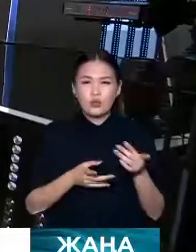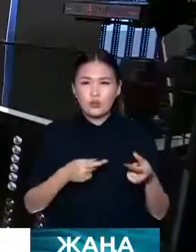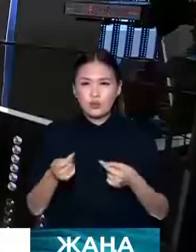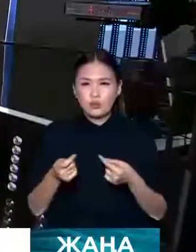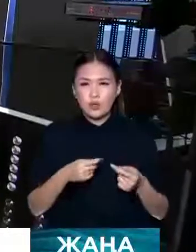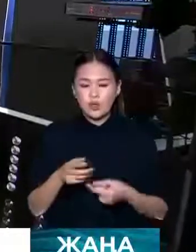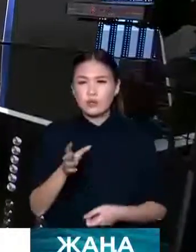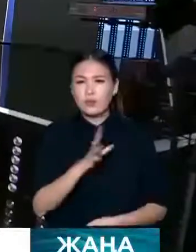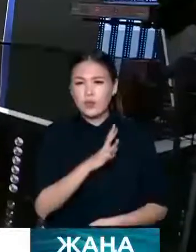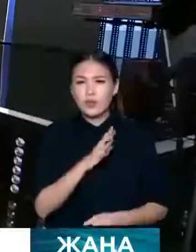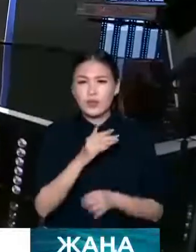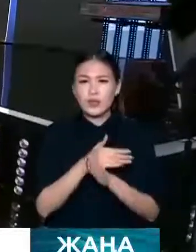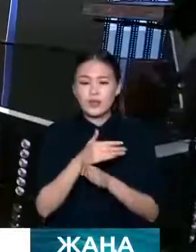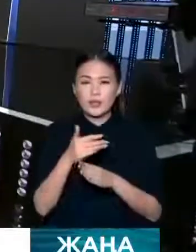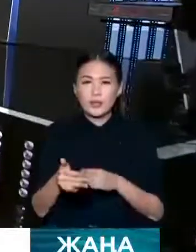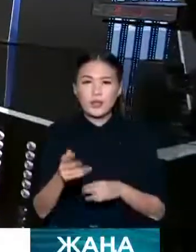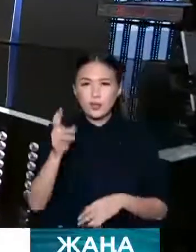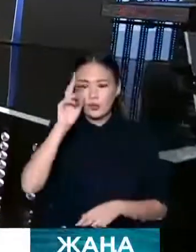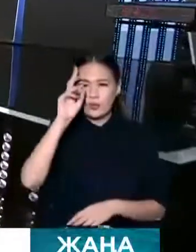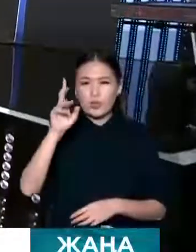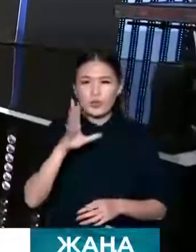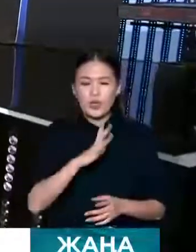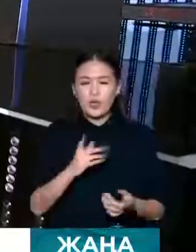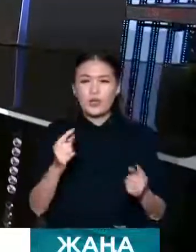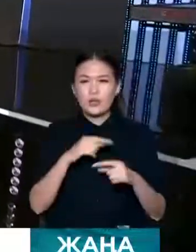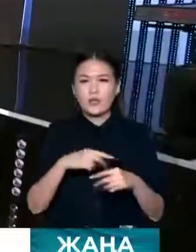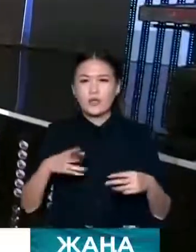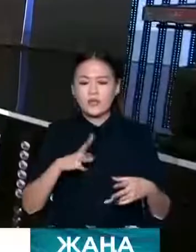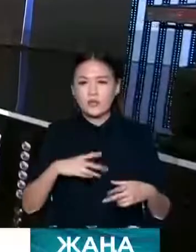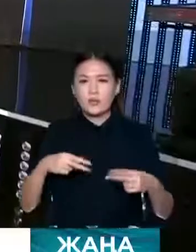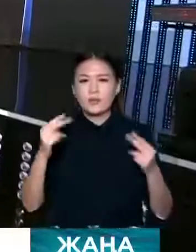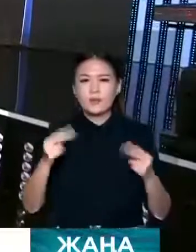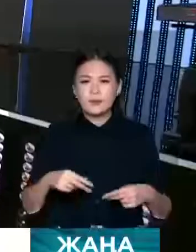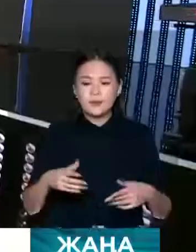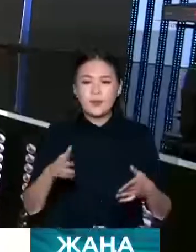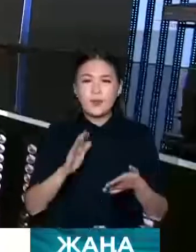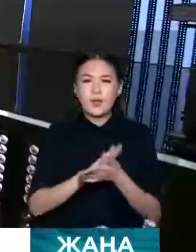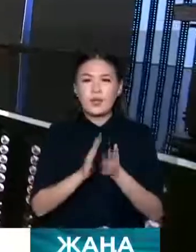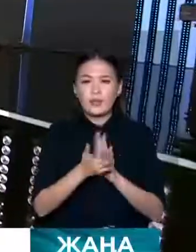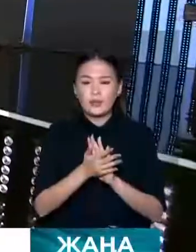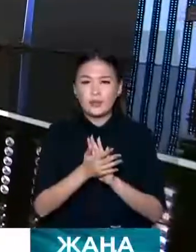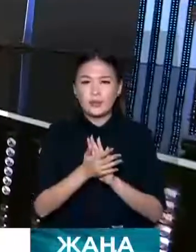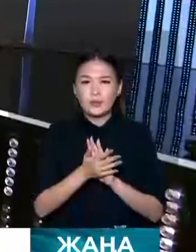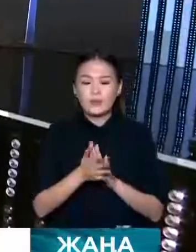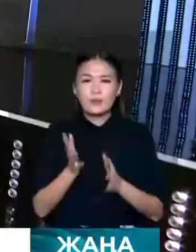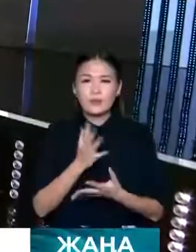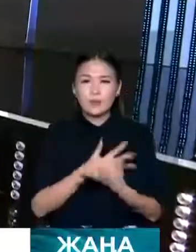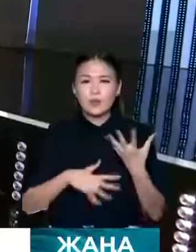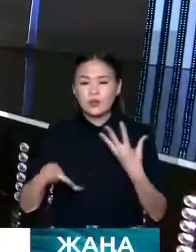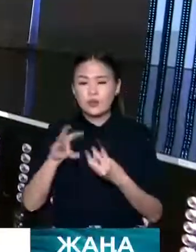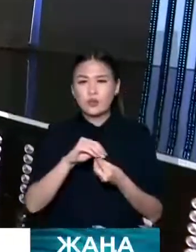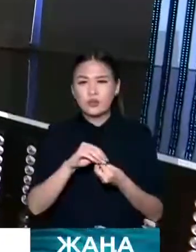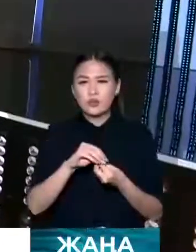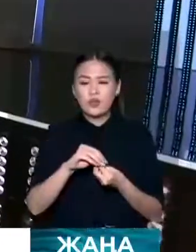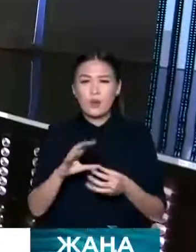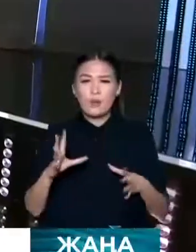жүргізіледі. Сол келісім шарттан кейін үкімет аралық келісімге қол қойылады. Сол үкімет аралық келісімде бүкіл